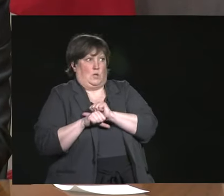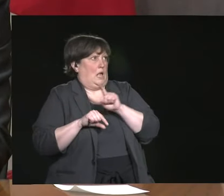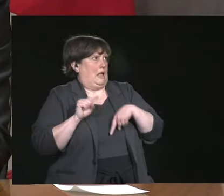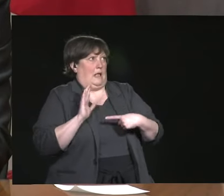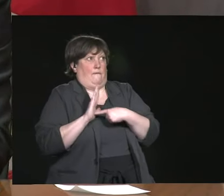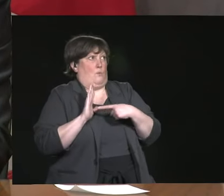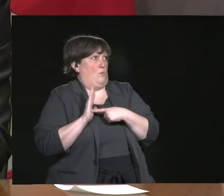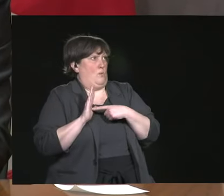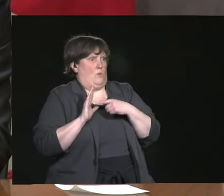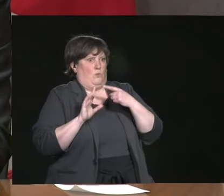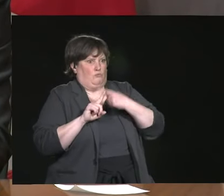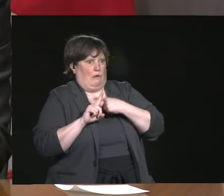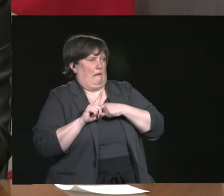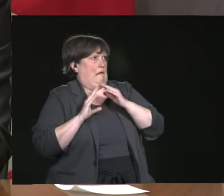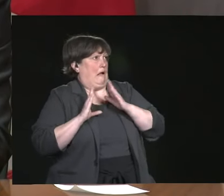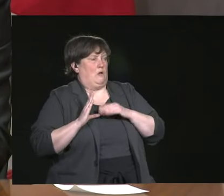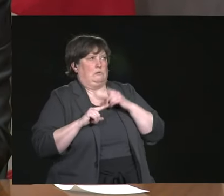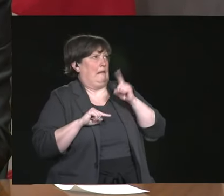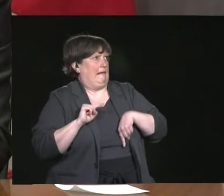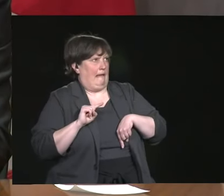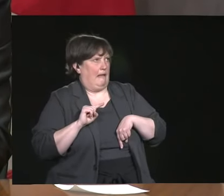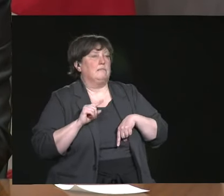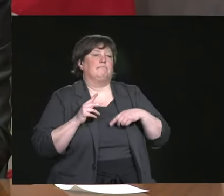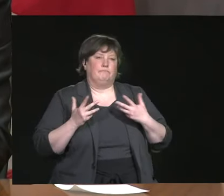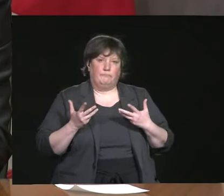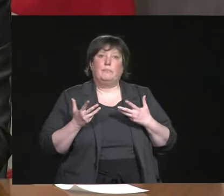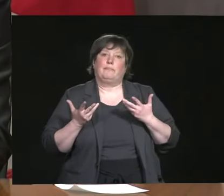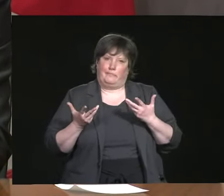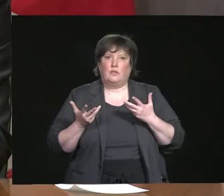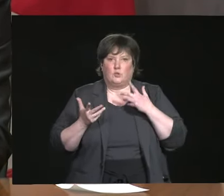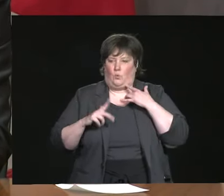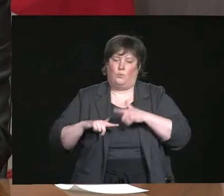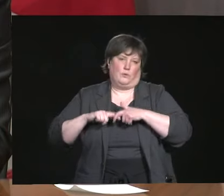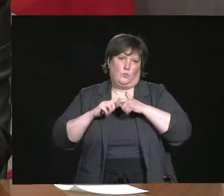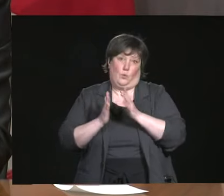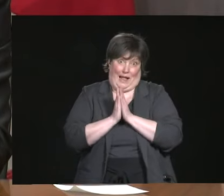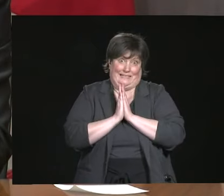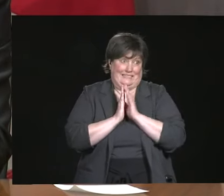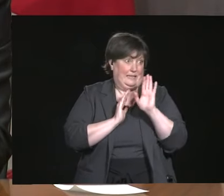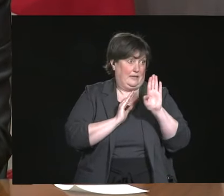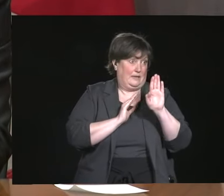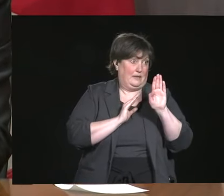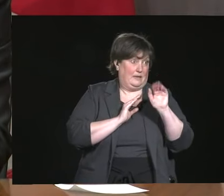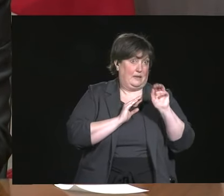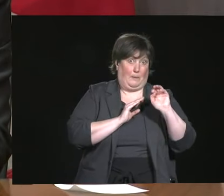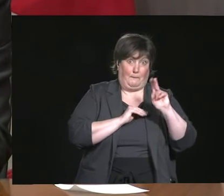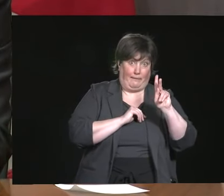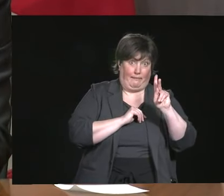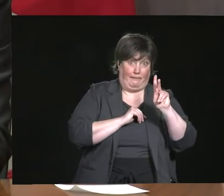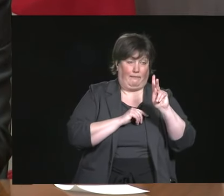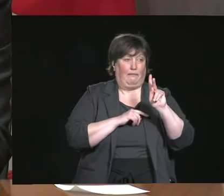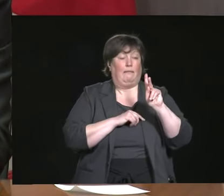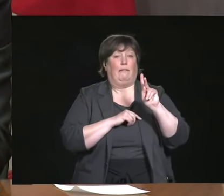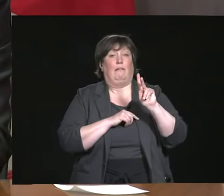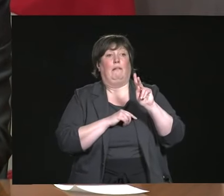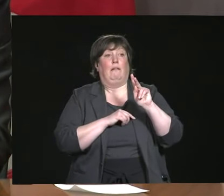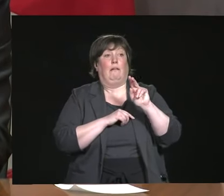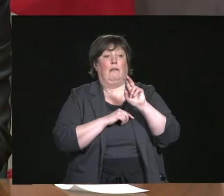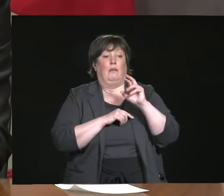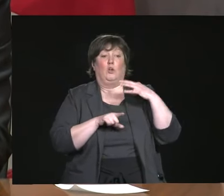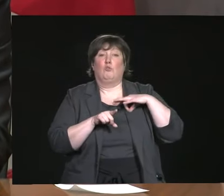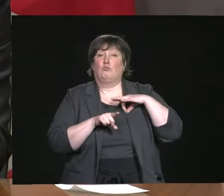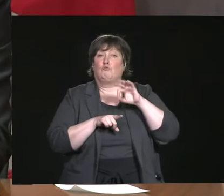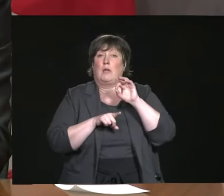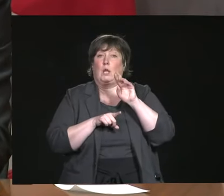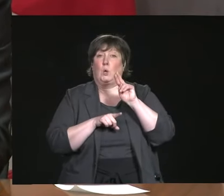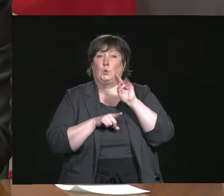qu'elles continuent à non seulement être conscients et conscientes de la précarité de beaucoup de familles au Canada, mais qu'elles continuent